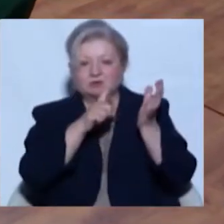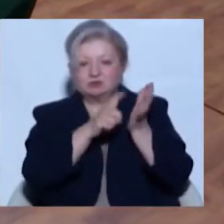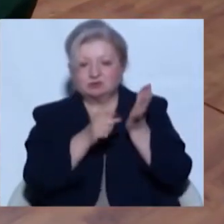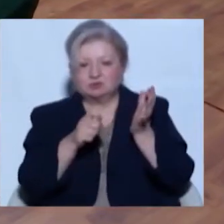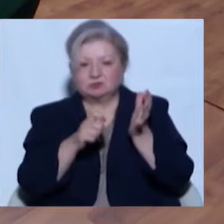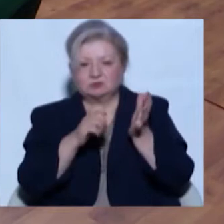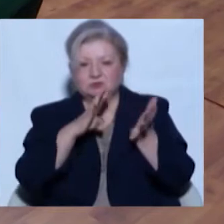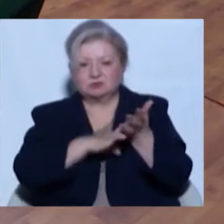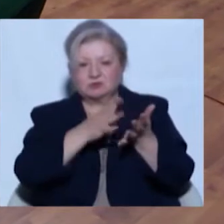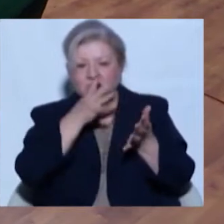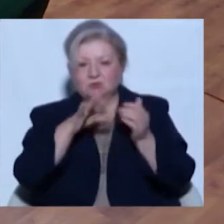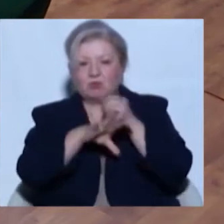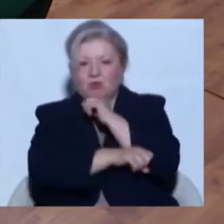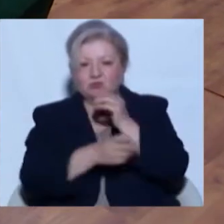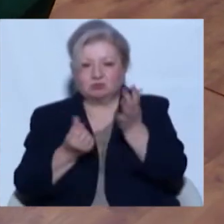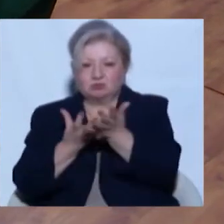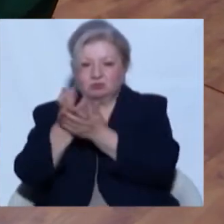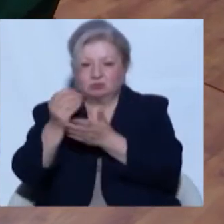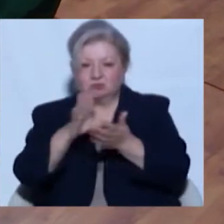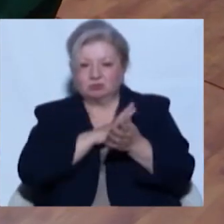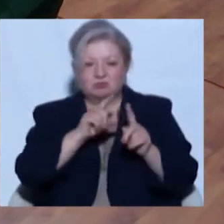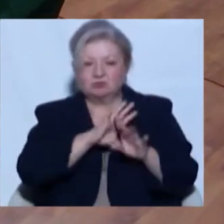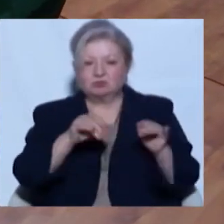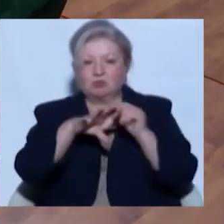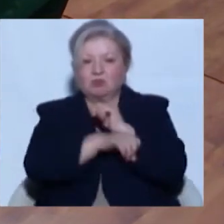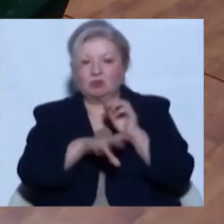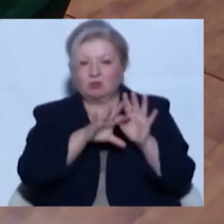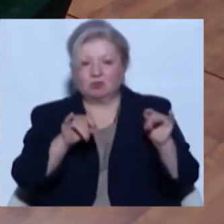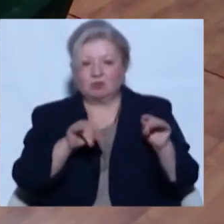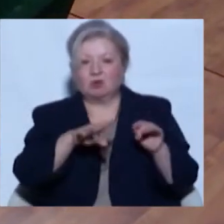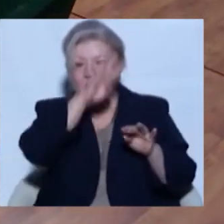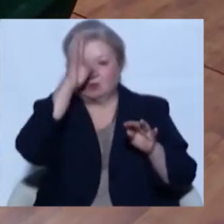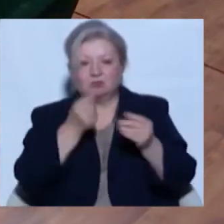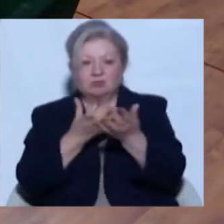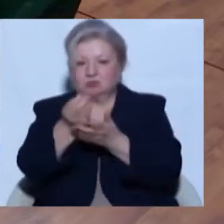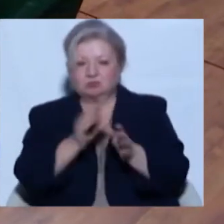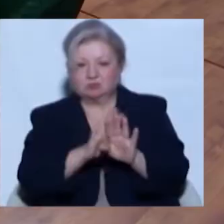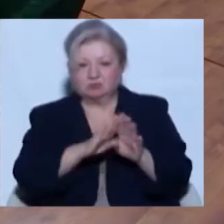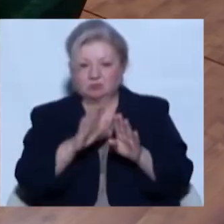ბოლოს გადაუხადა ხარკი და ეგ იყო ქართლ-კახეთის სამეფო. ირანს უკვე ხარკსაც აღარ უხდიდა.